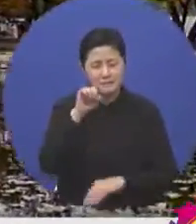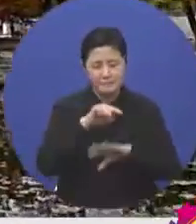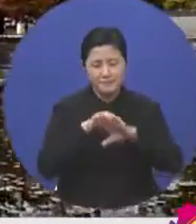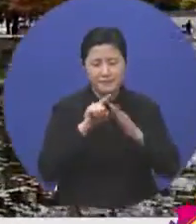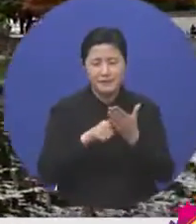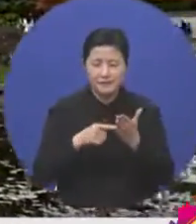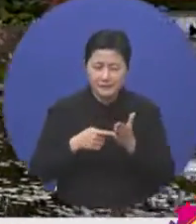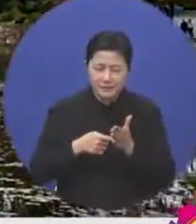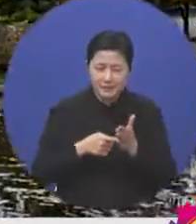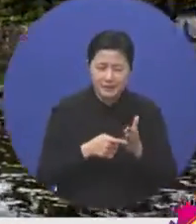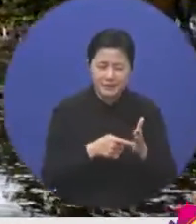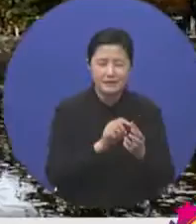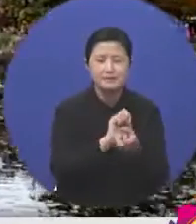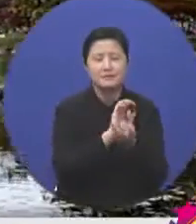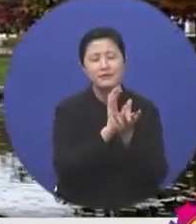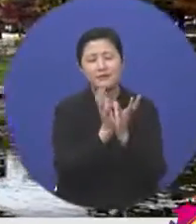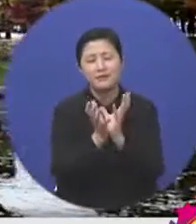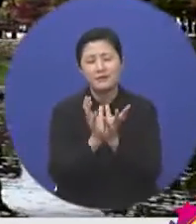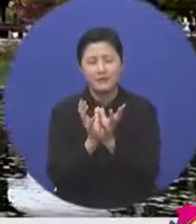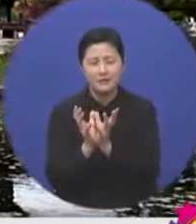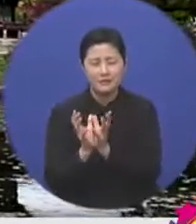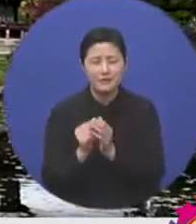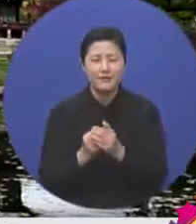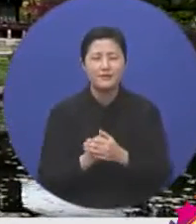일톤단지 민들레는